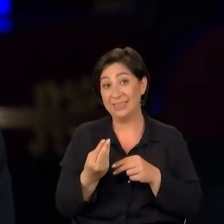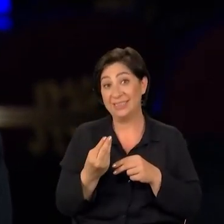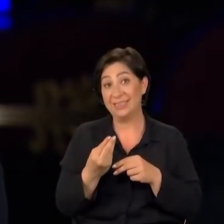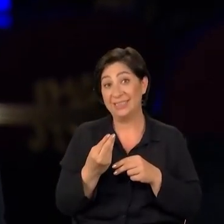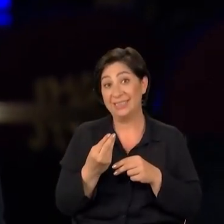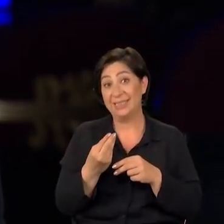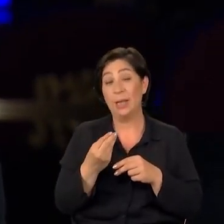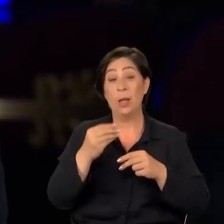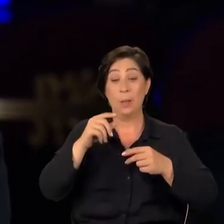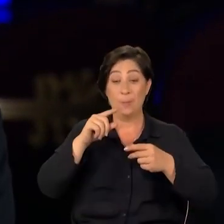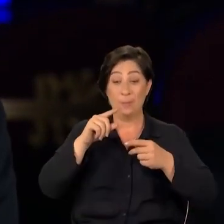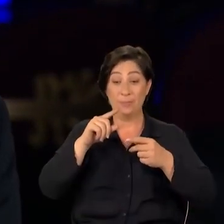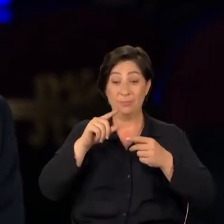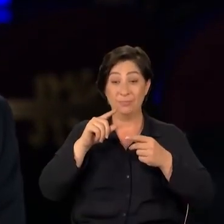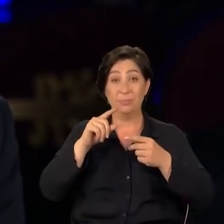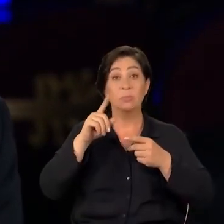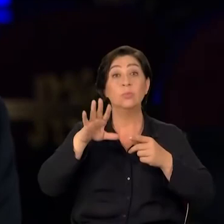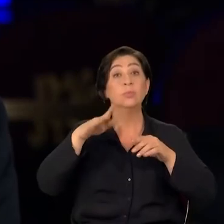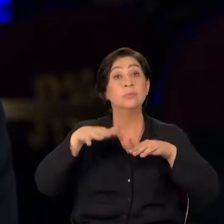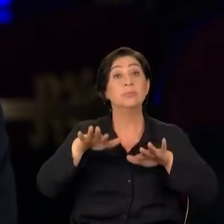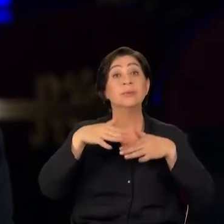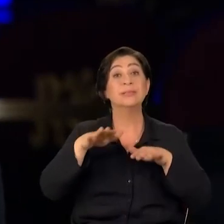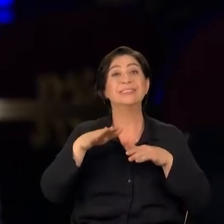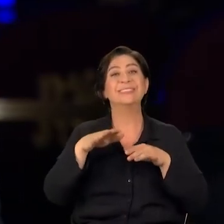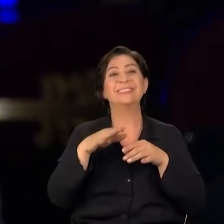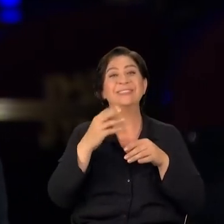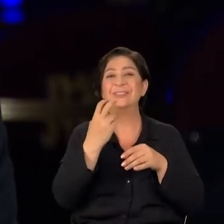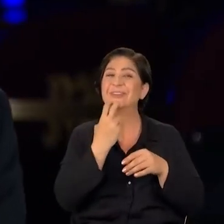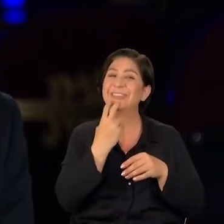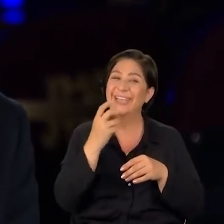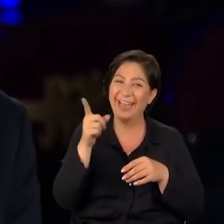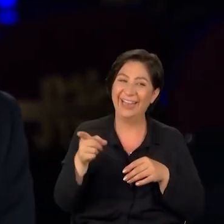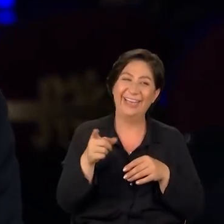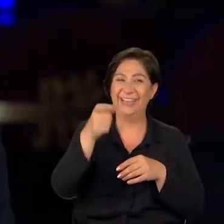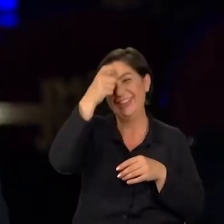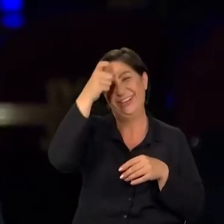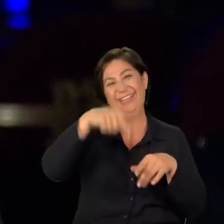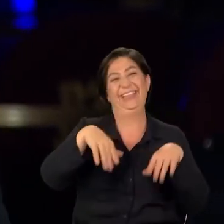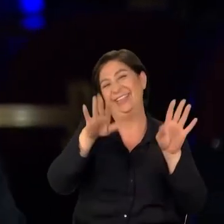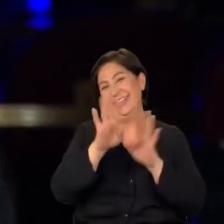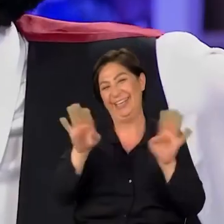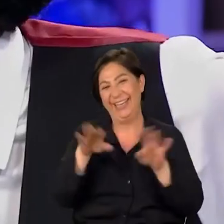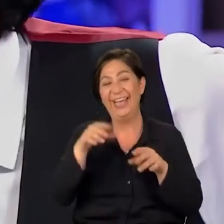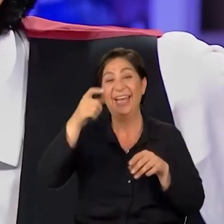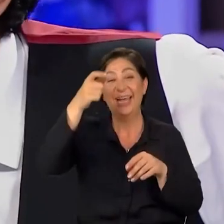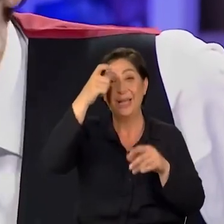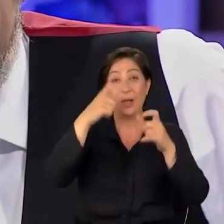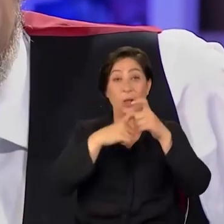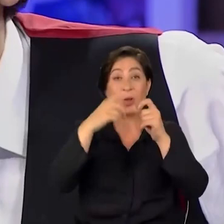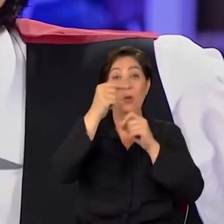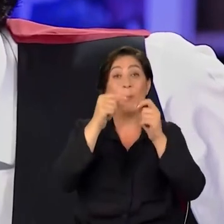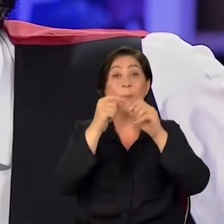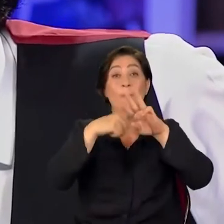olabilir. Hani propagandanın piri kim? Turgut Özal. Hayır Türkiye'de be. Göbels. Türkiye'de